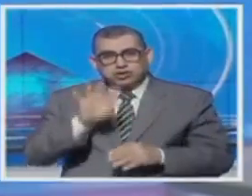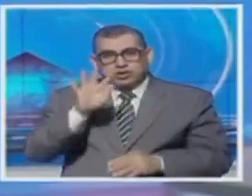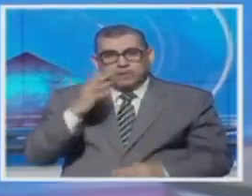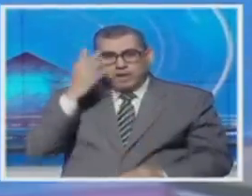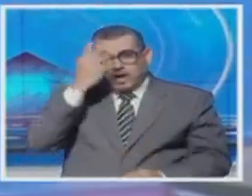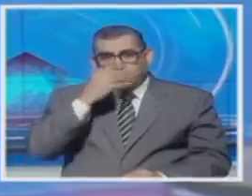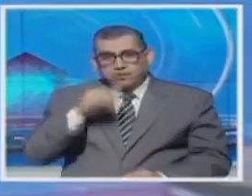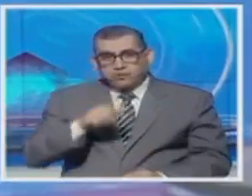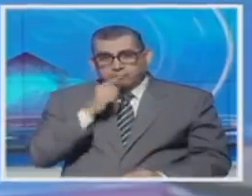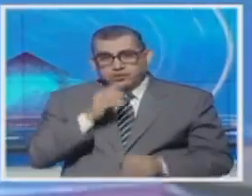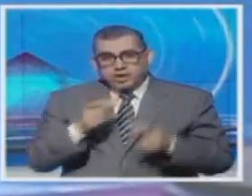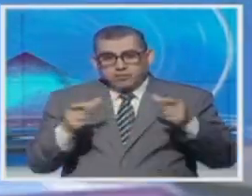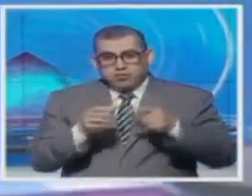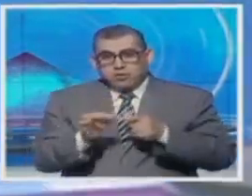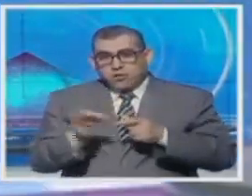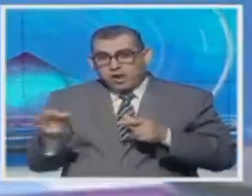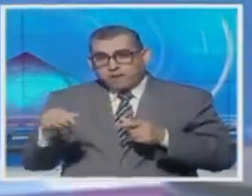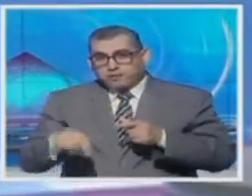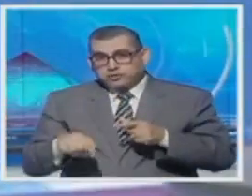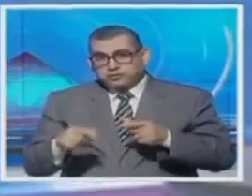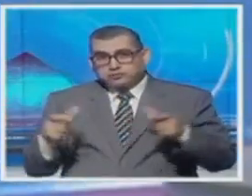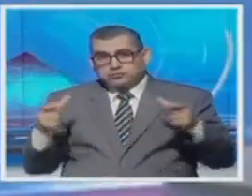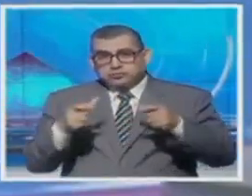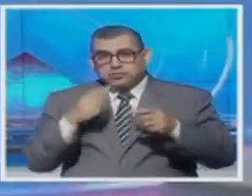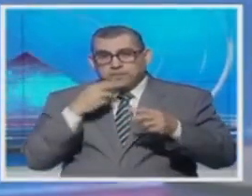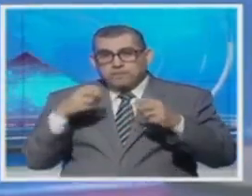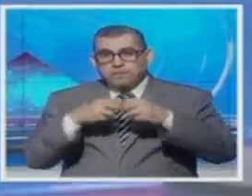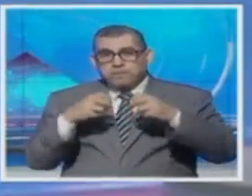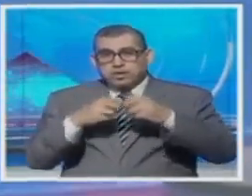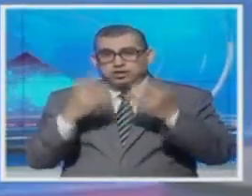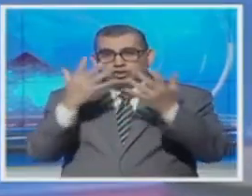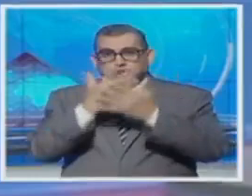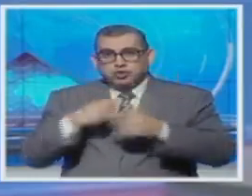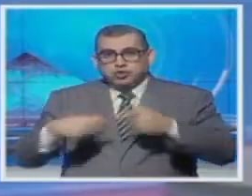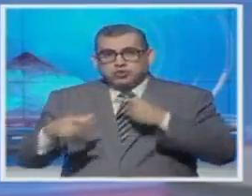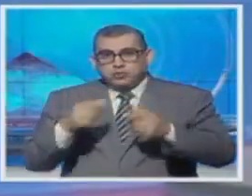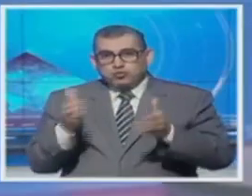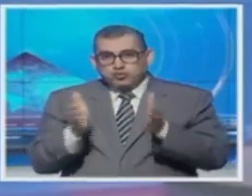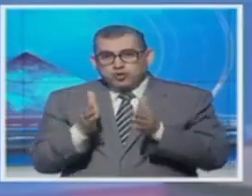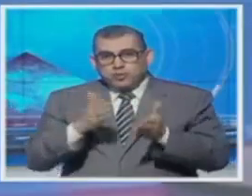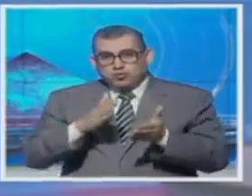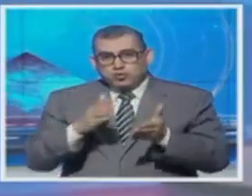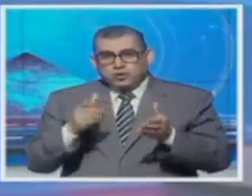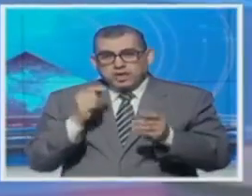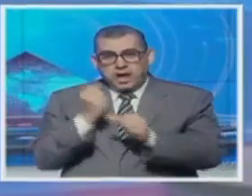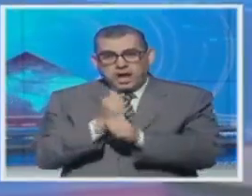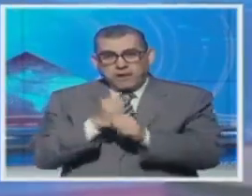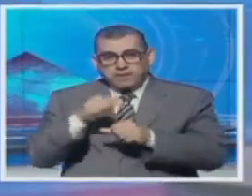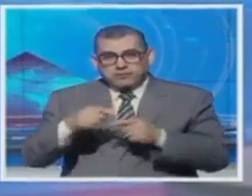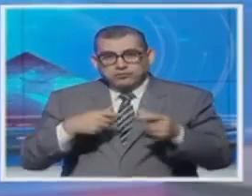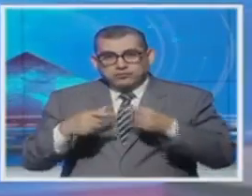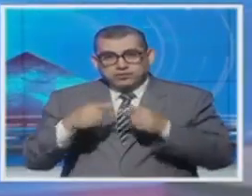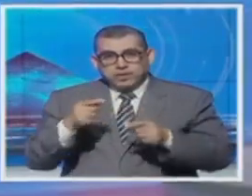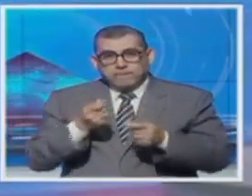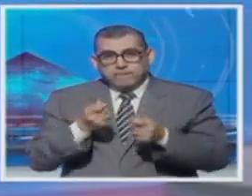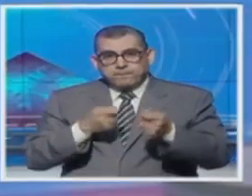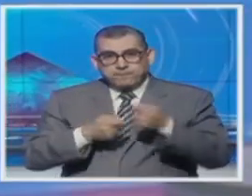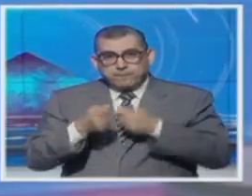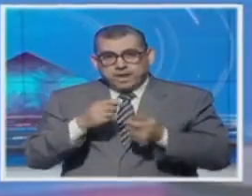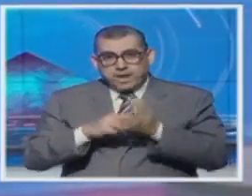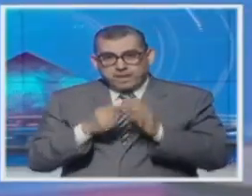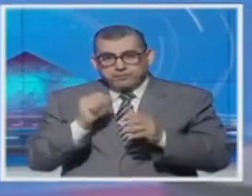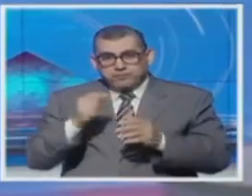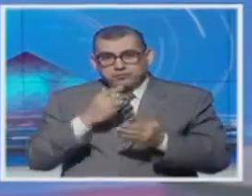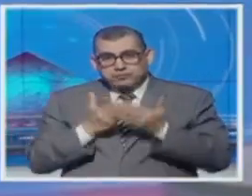إفريقيا. وعلى هامش المؤتمر أقيم معرض للشركات التكنولوجية الصغيرة والمتوسطة العاملة في التكنولوجيا